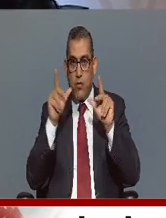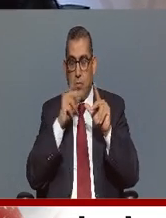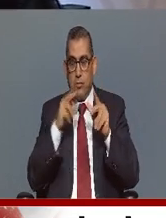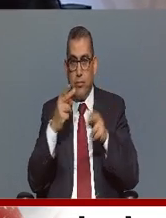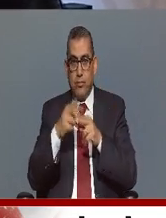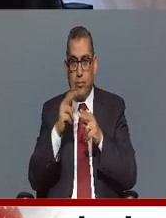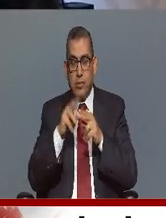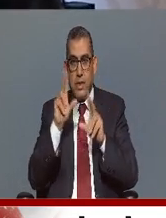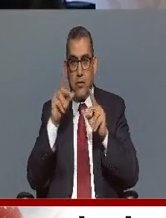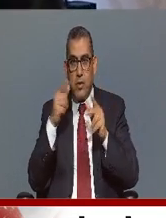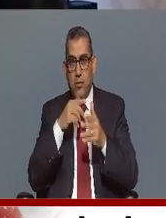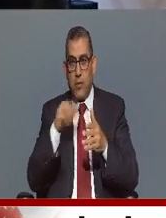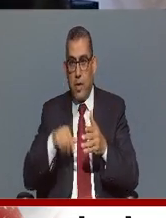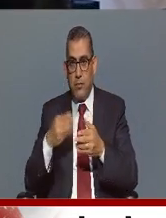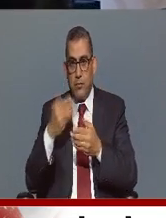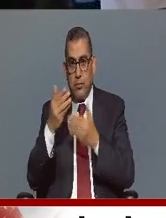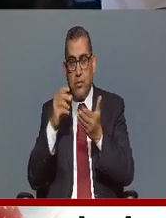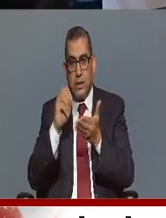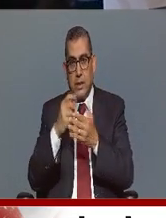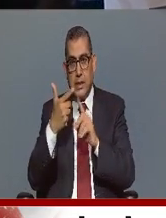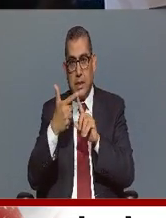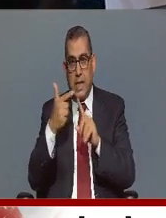الدراما في نسخته الثانية.